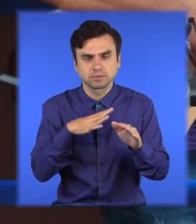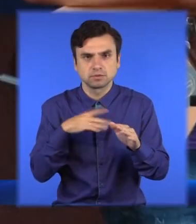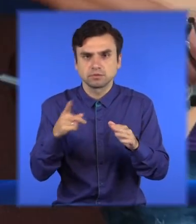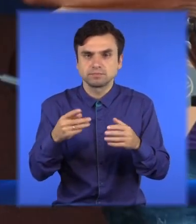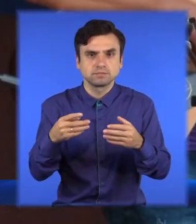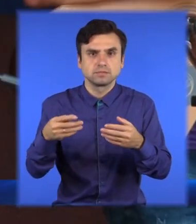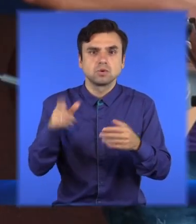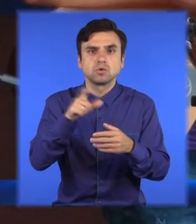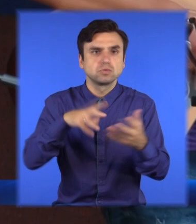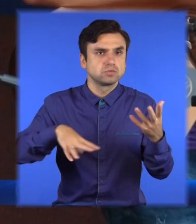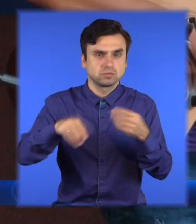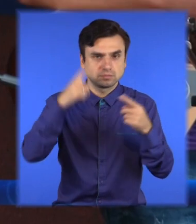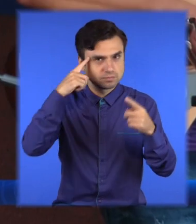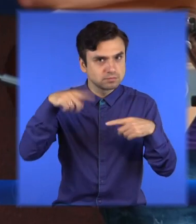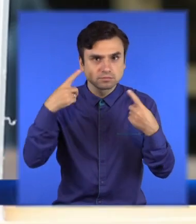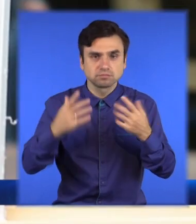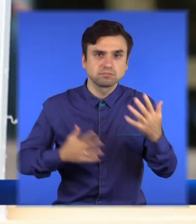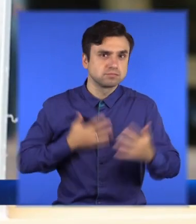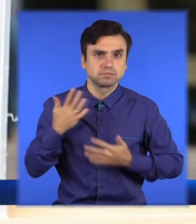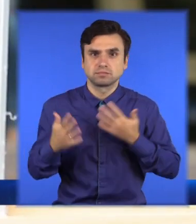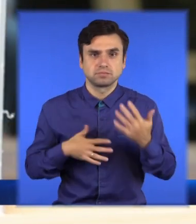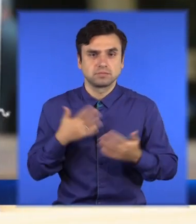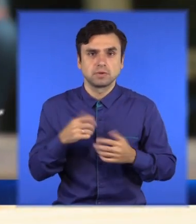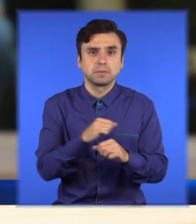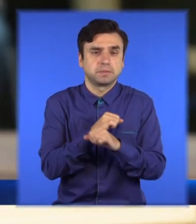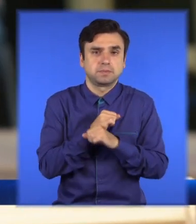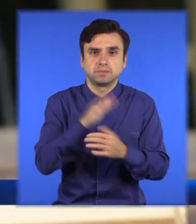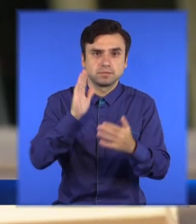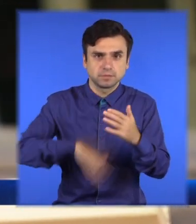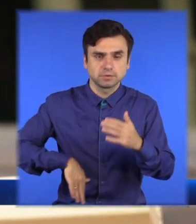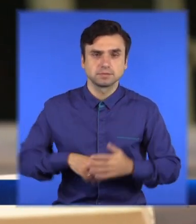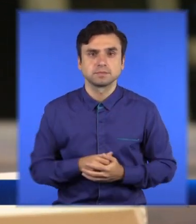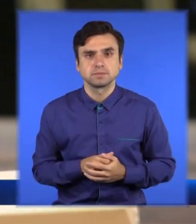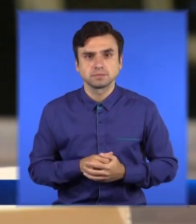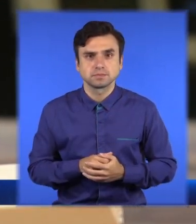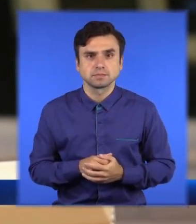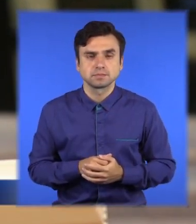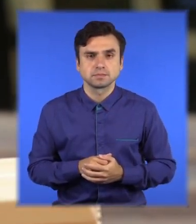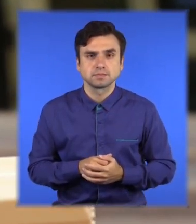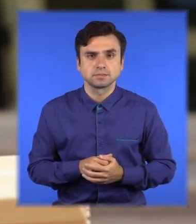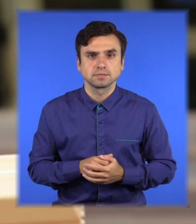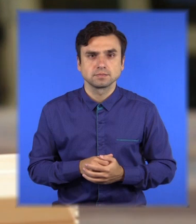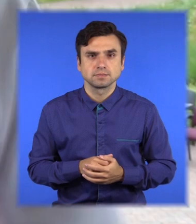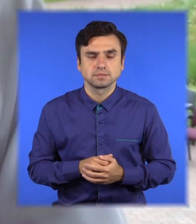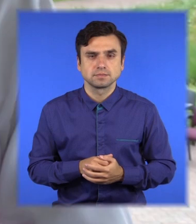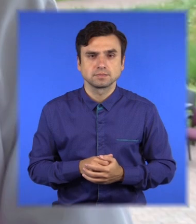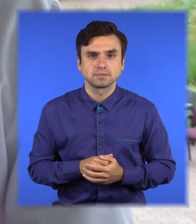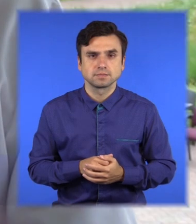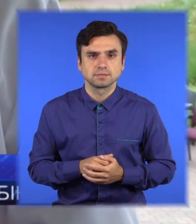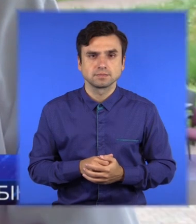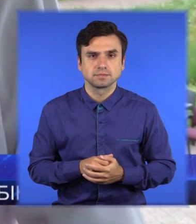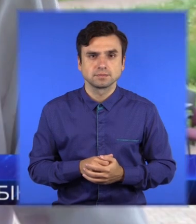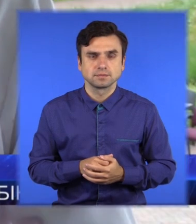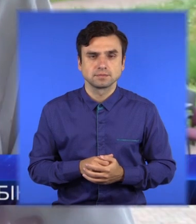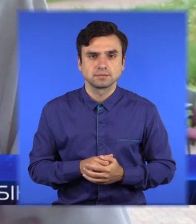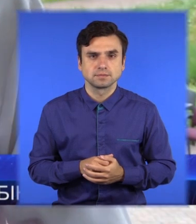збільшується. Долучаються все нові виконавці з народу, для яких творчість Андрія Скрябіна – не пустий звук і мала суттєвий вплив. У